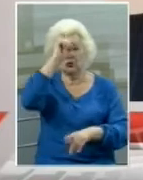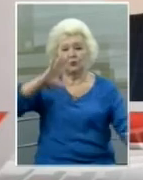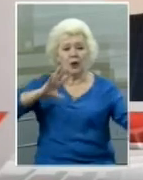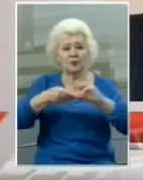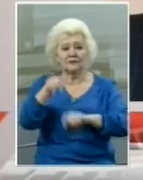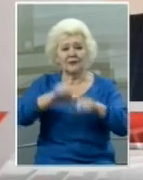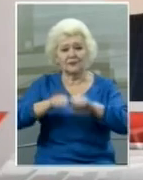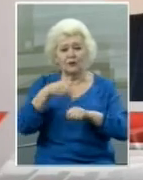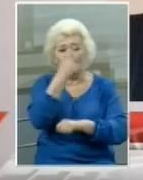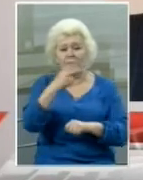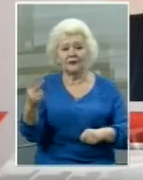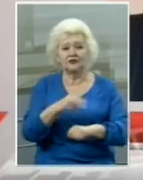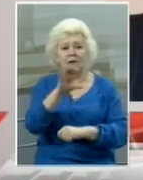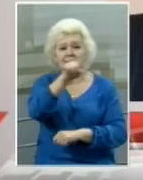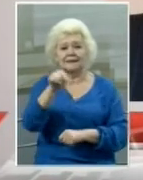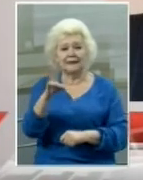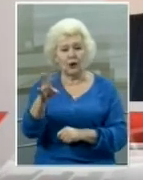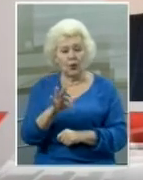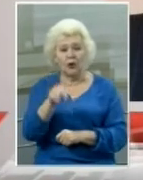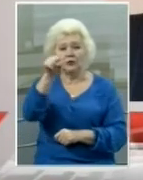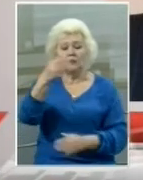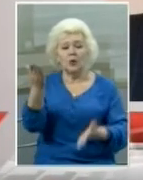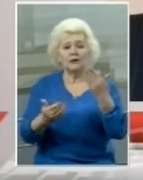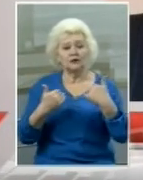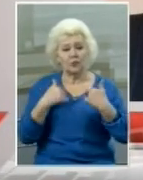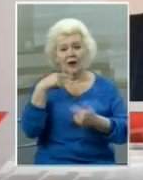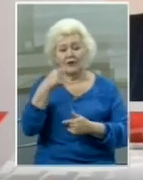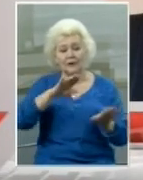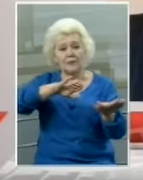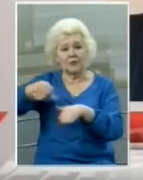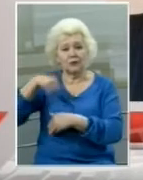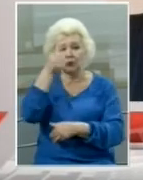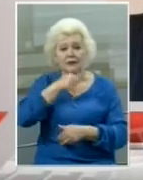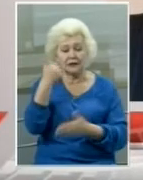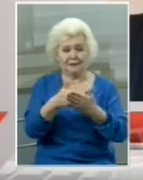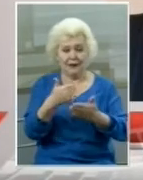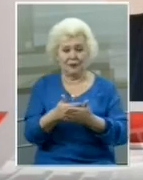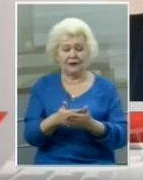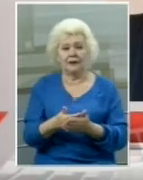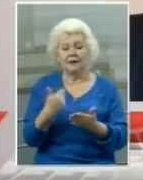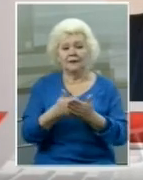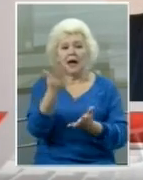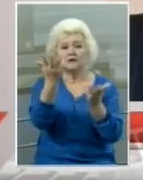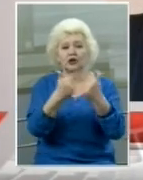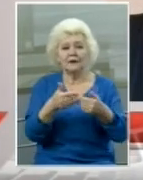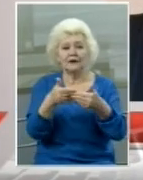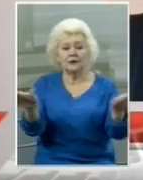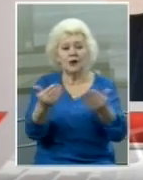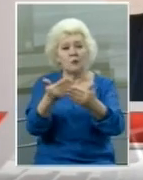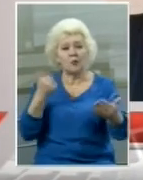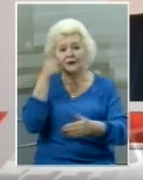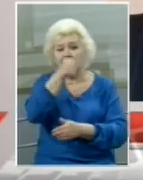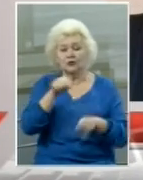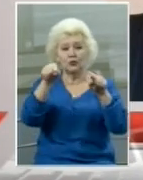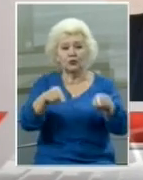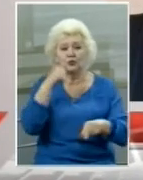підсумкову атестацію у вигляді зовнішнього незалежного оцінення. Тому, якщо ми говоримо про минулий рік, наприклад, а десь кількість випускників попереднього року